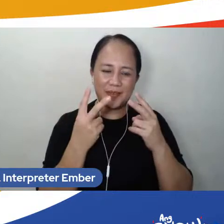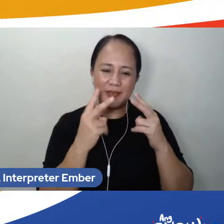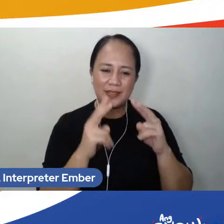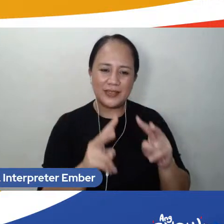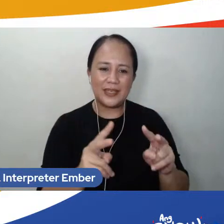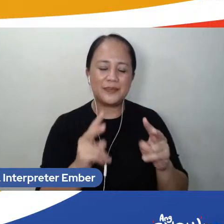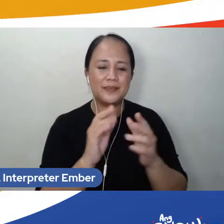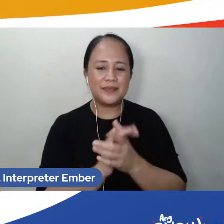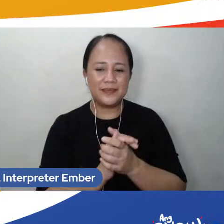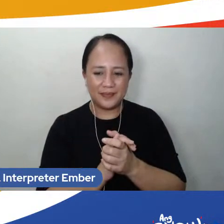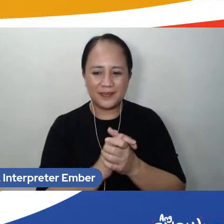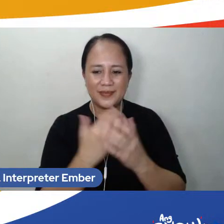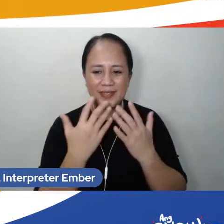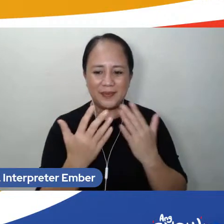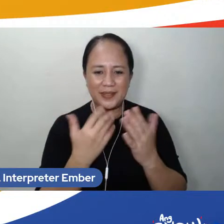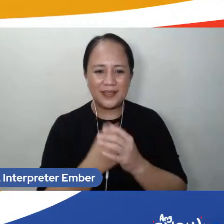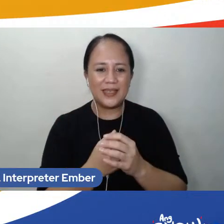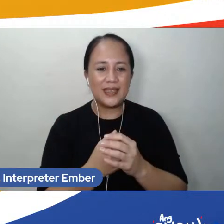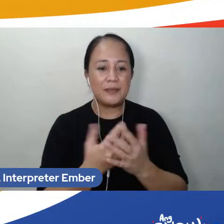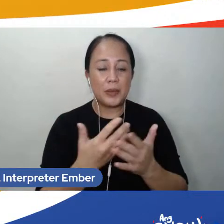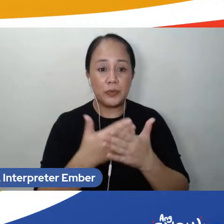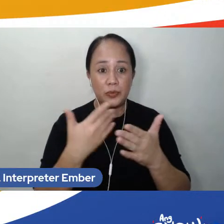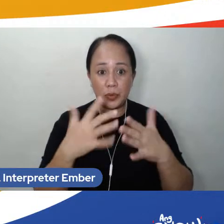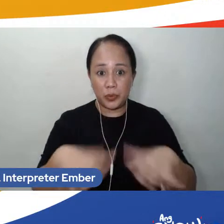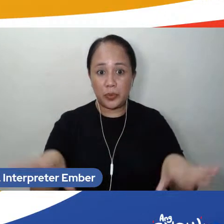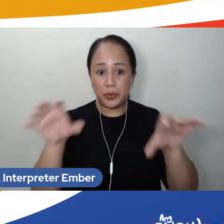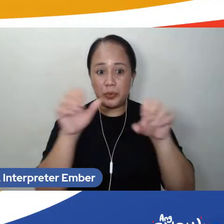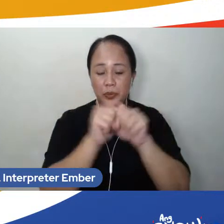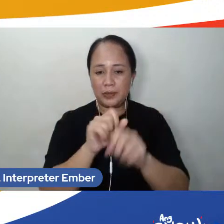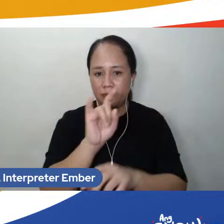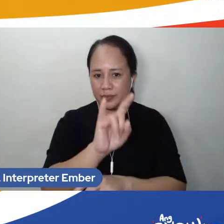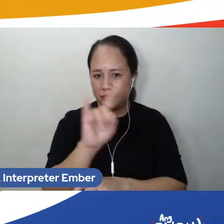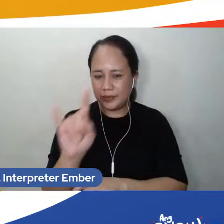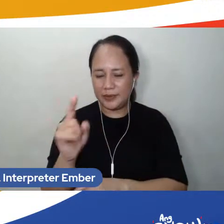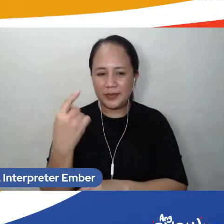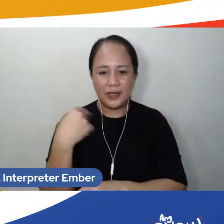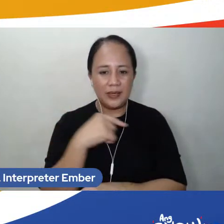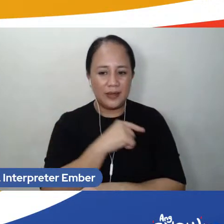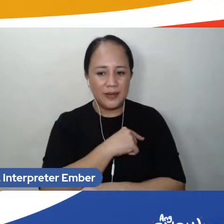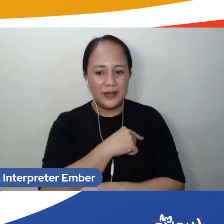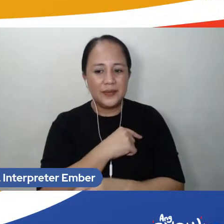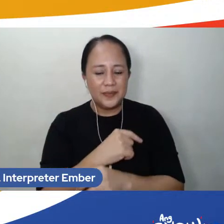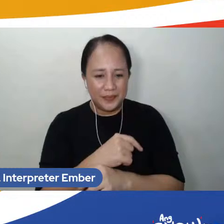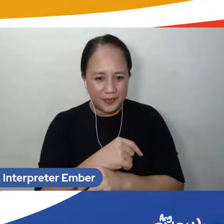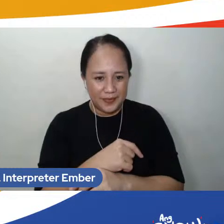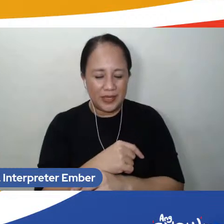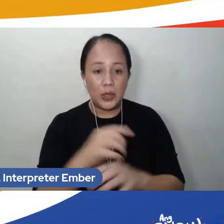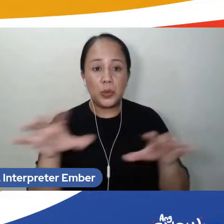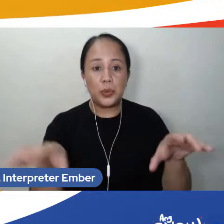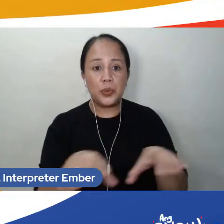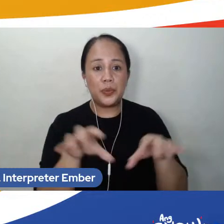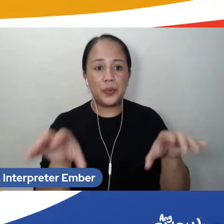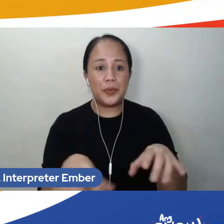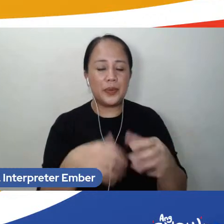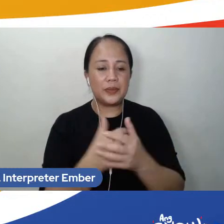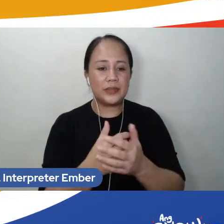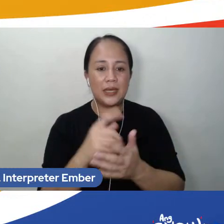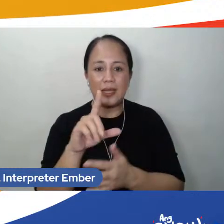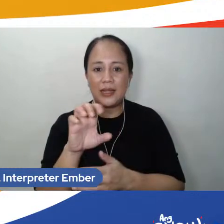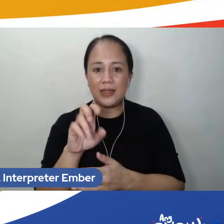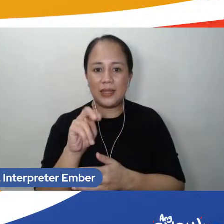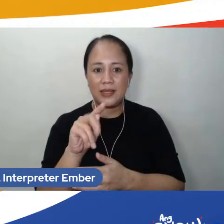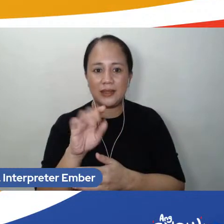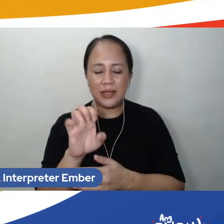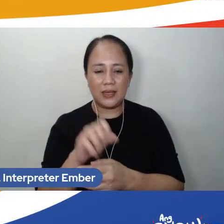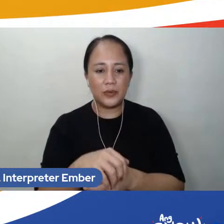Maraming salamat. Bago tayo magtapos, ipopromote ko lang po yung mga activities po natin sa Lente. Unang-una